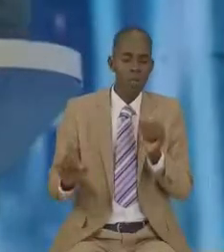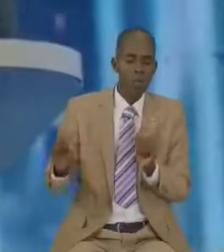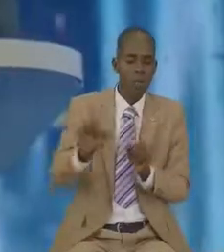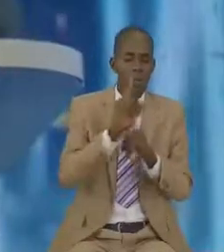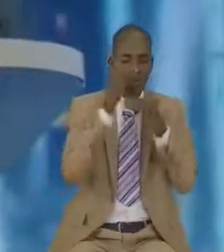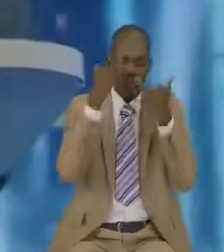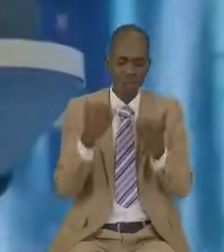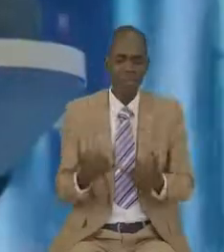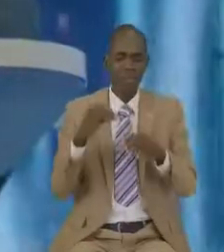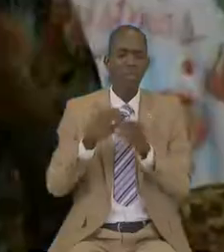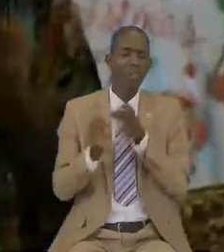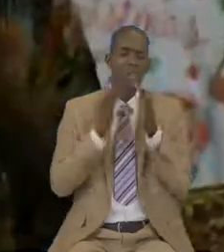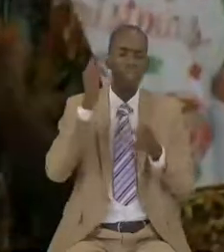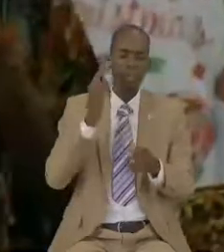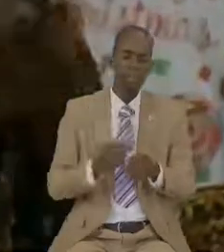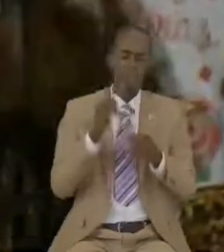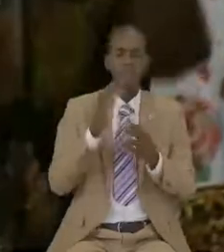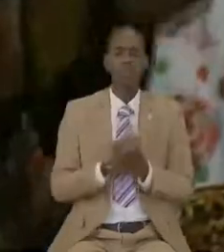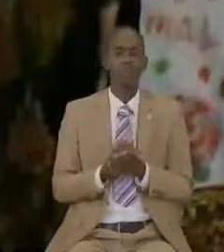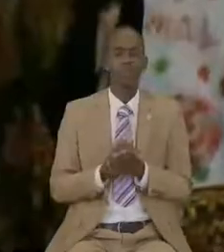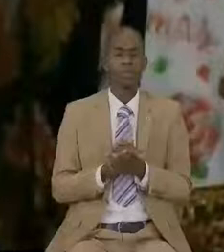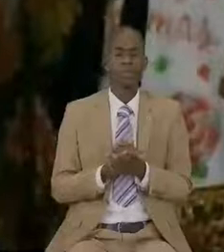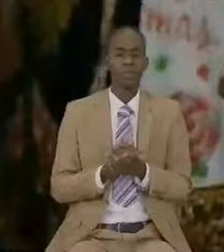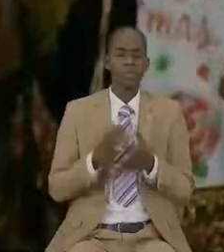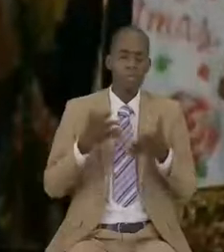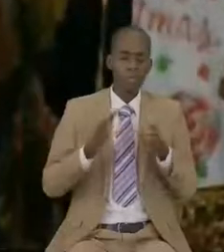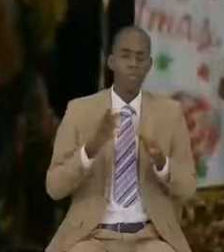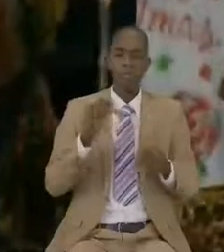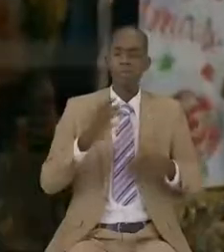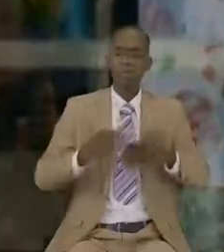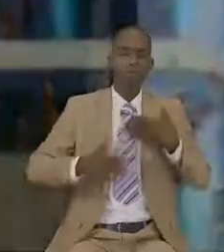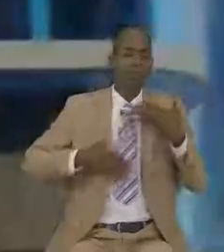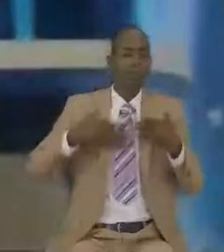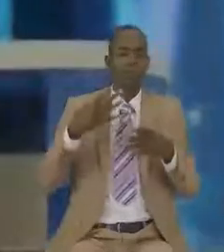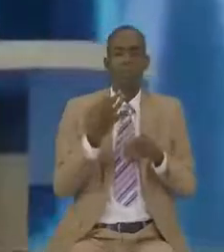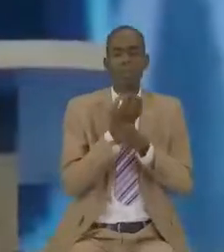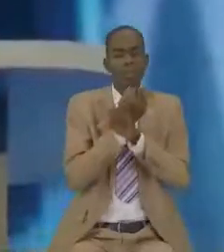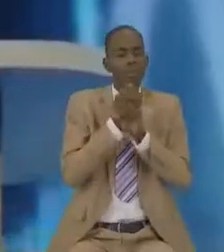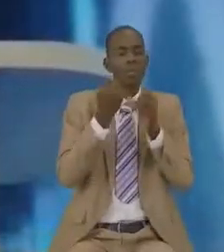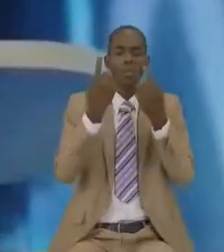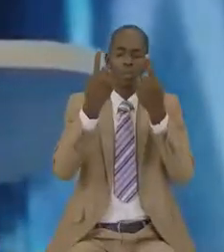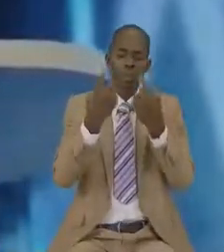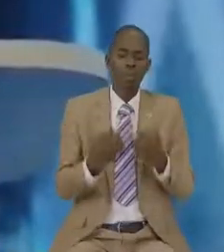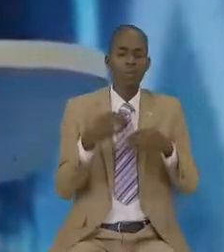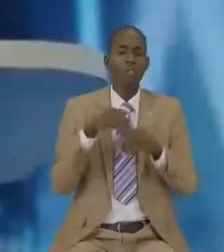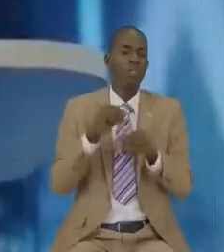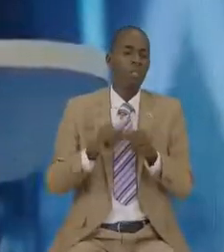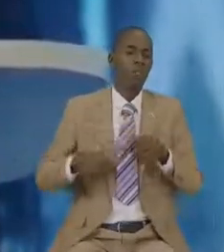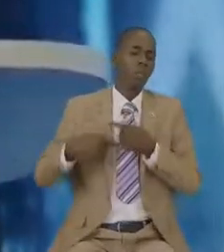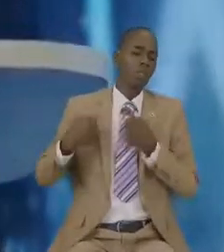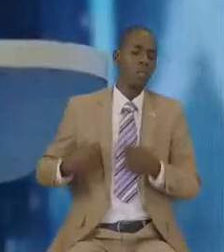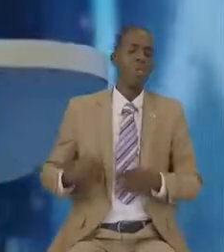nom de Jésus. Que la joie du salut vienne dans chaque cœur et